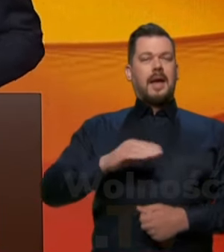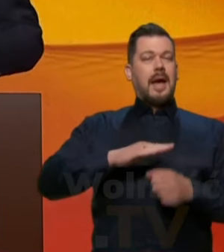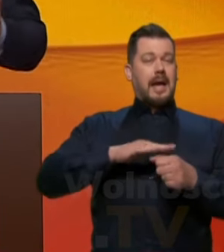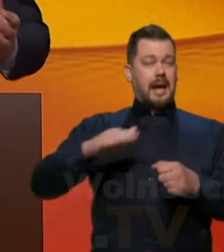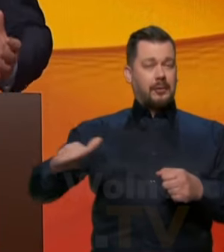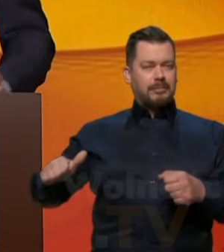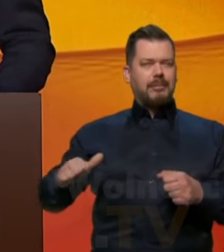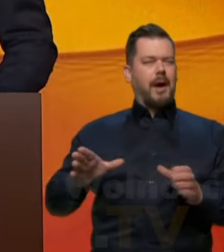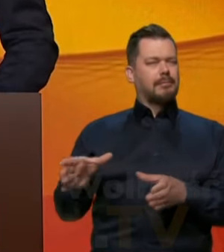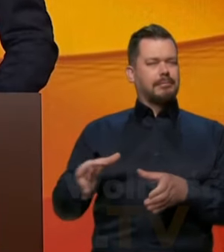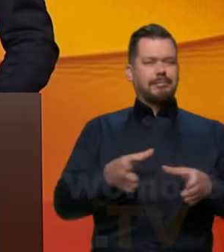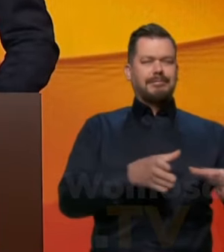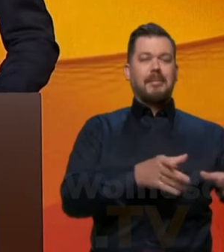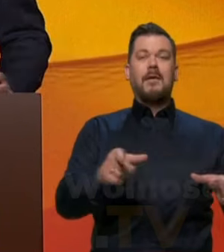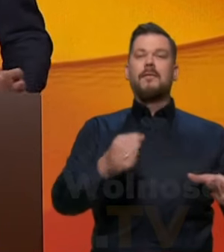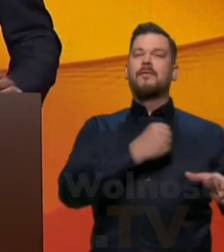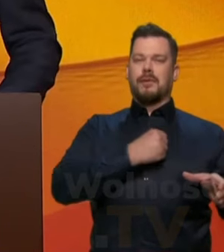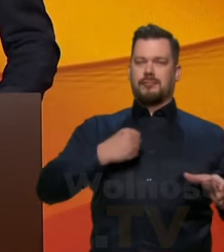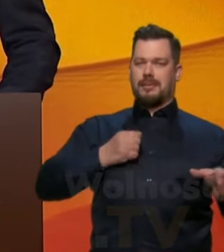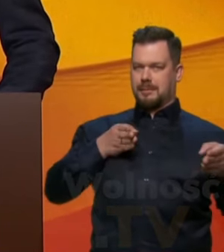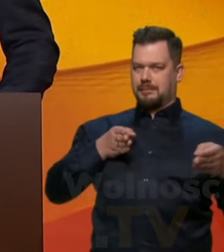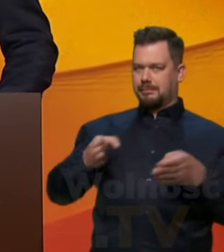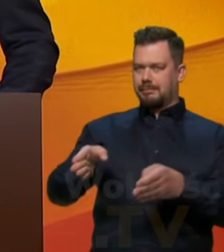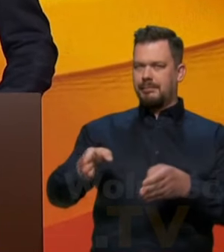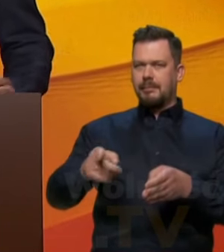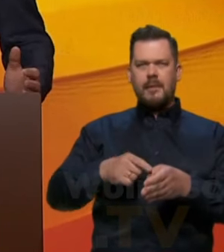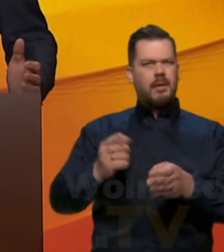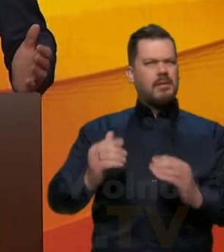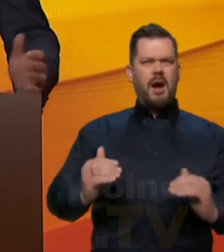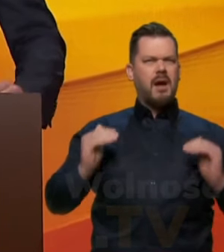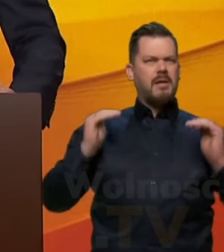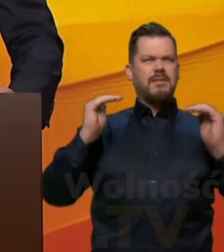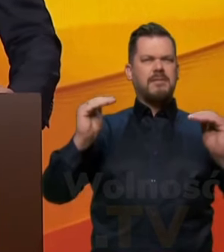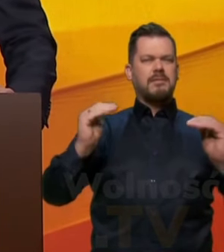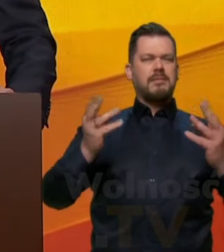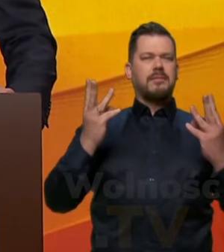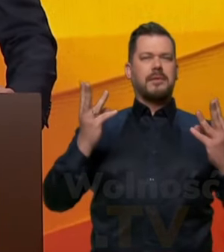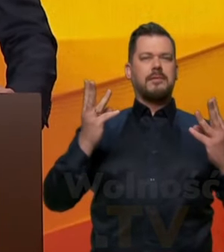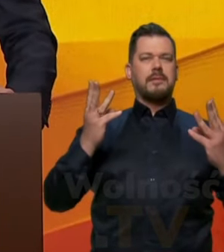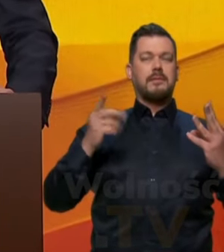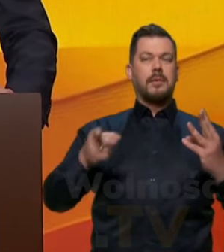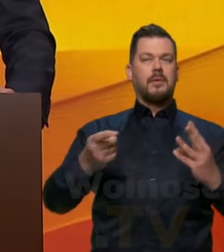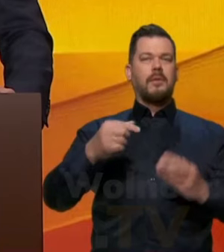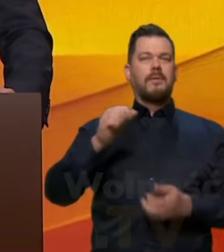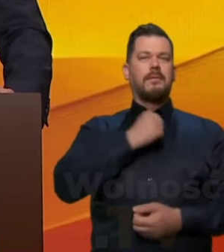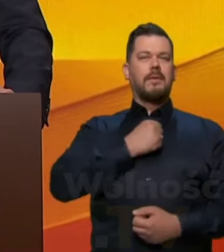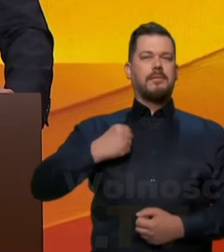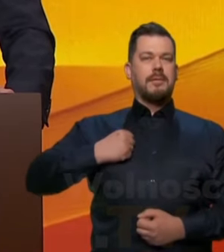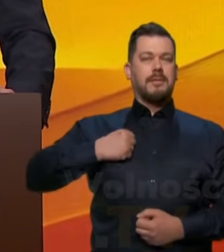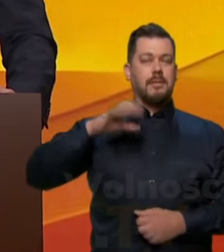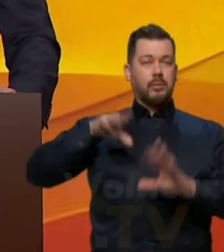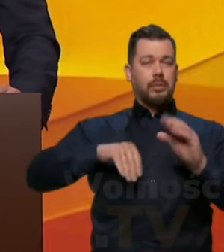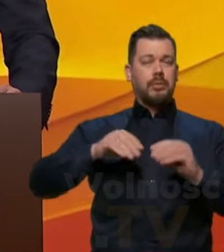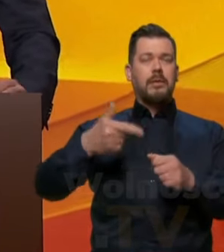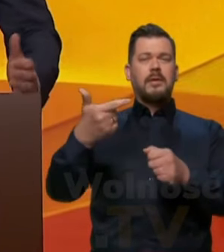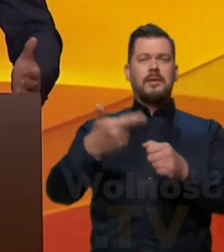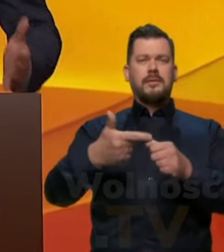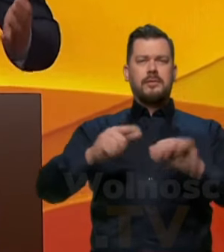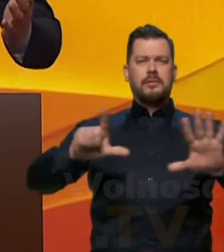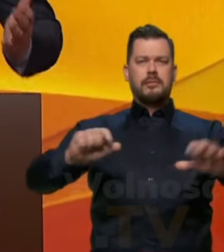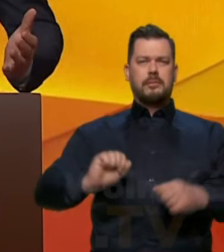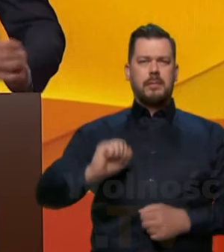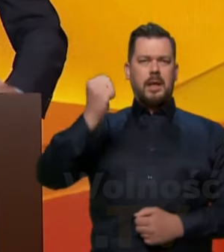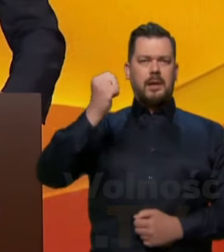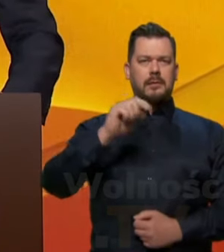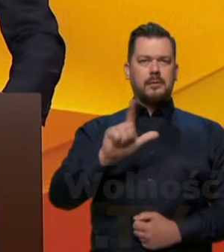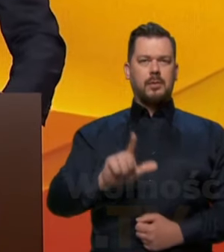a o Warszawie, bo tutaj bój toczy się o najwyższą stawkę. Tylko w tym roku budżet stolicy to niemal 27 miliardów złotych.